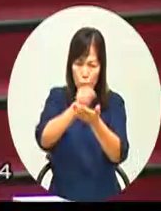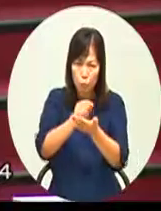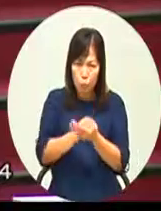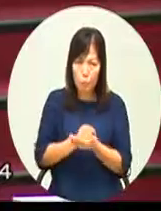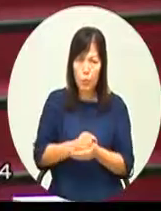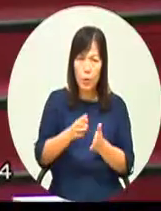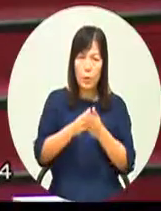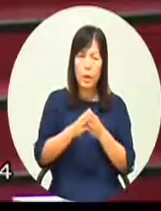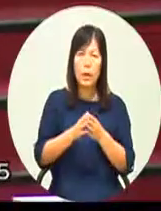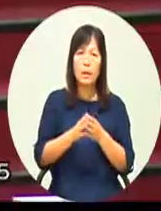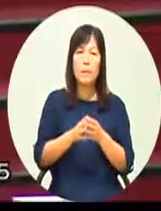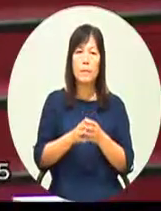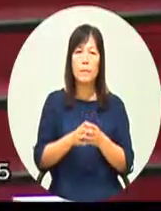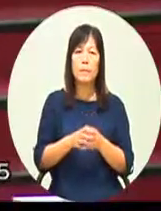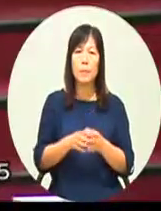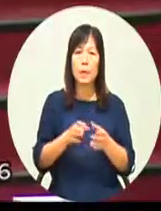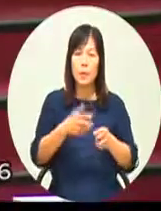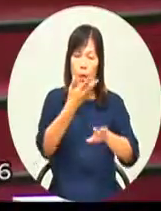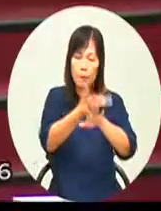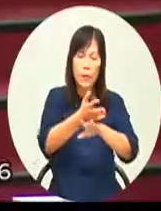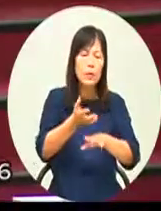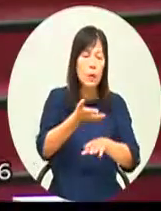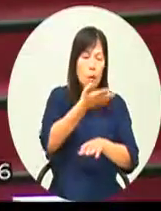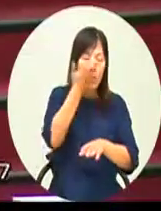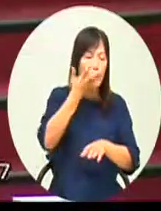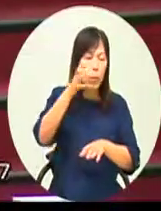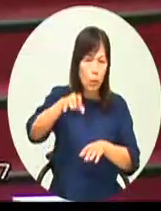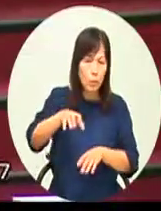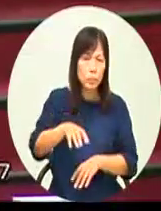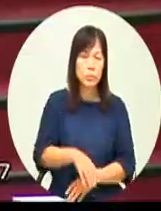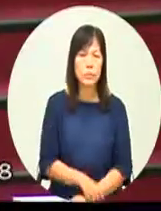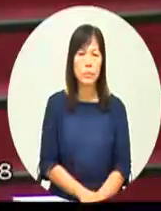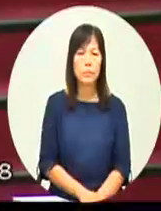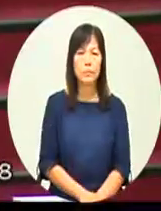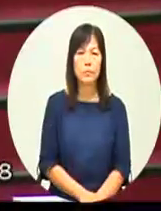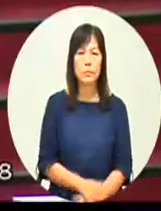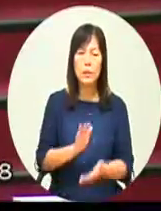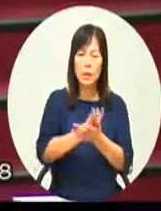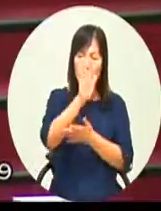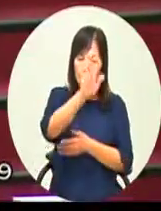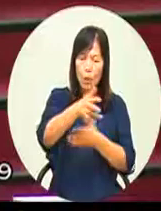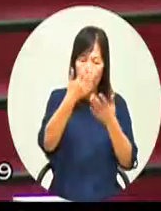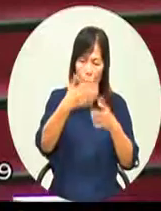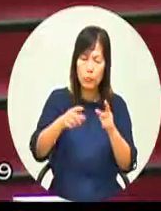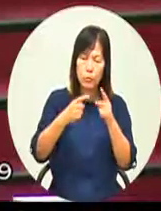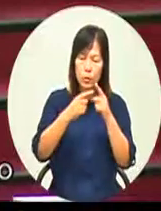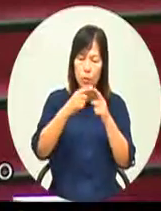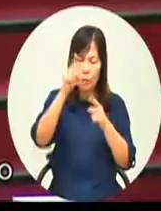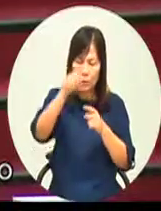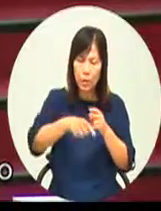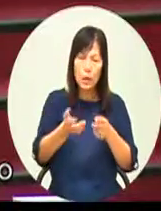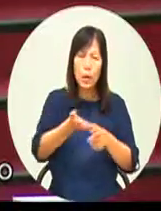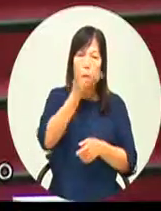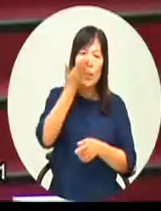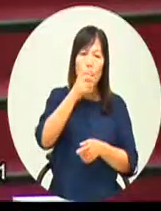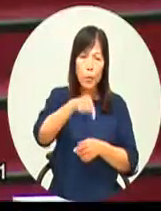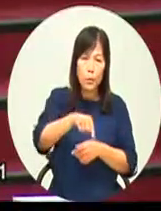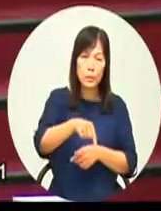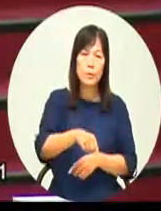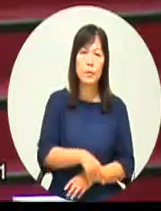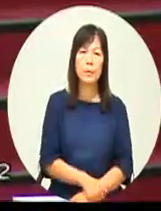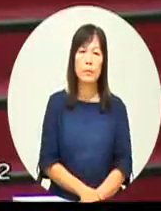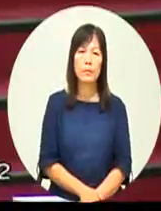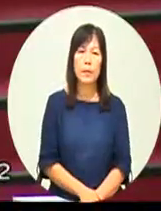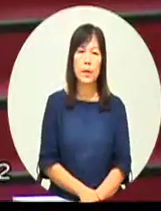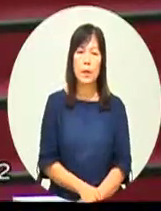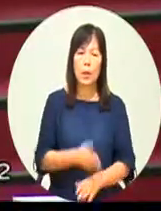在我们的观光局，那么将来很多的游客带着游览车经